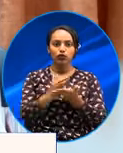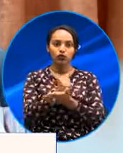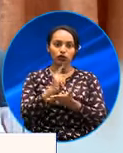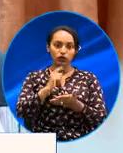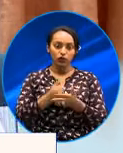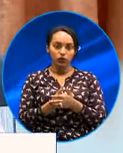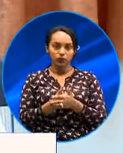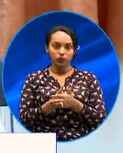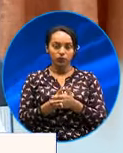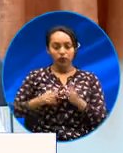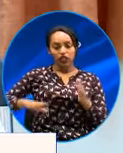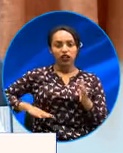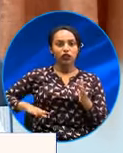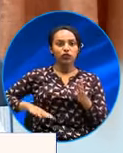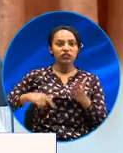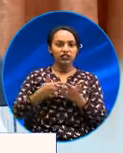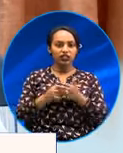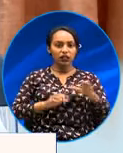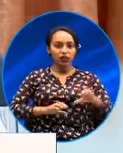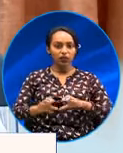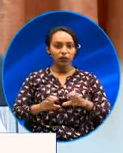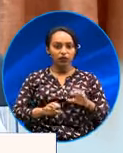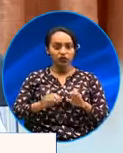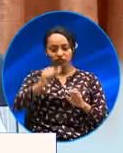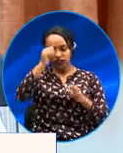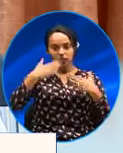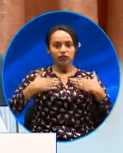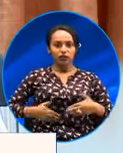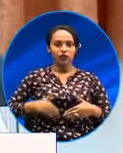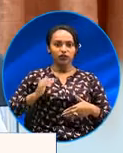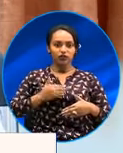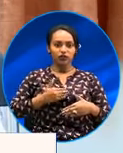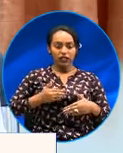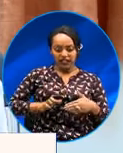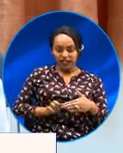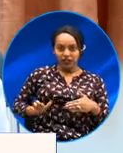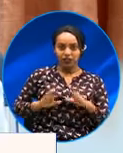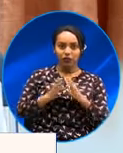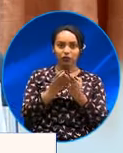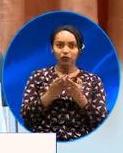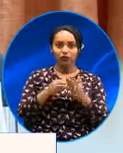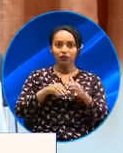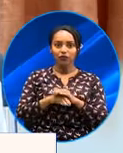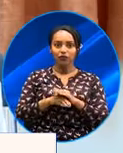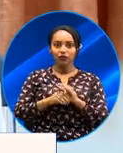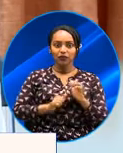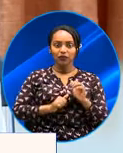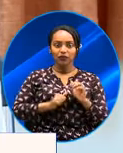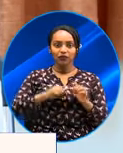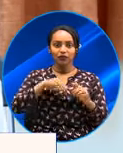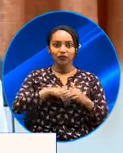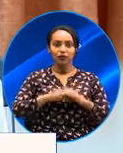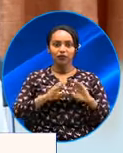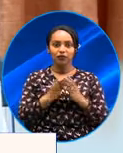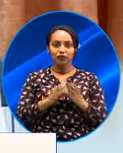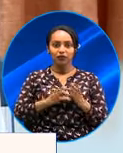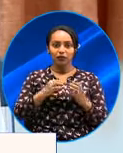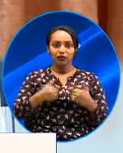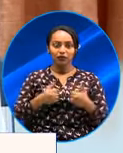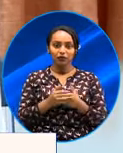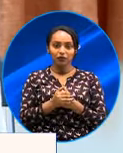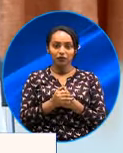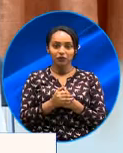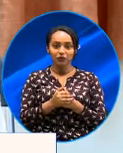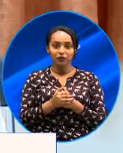የሚወሰደው ነው። ጉበት በሰውነታችን የቀኝ ክፍል ውስጥ ደረታችን ውስጥ አካባቢ ይገኛል።